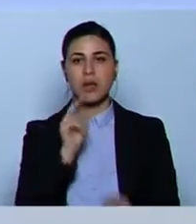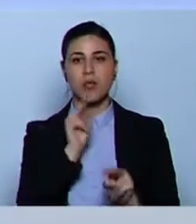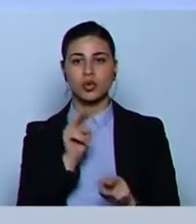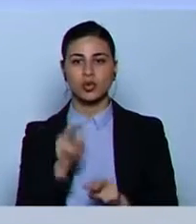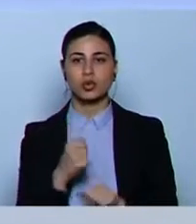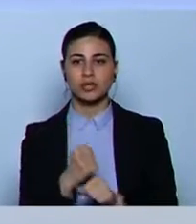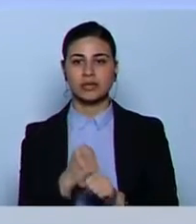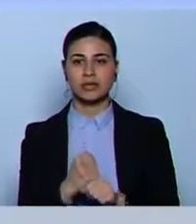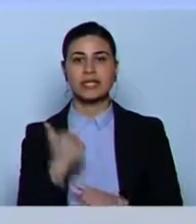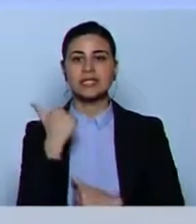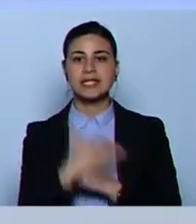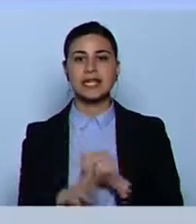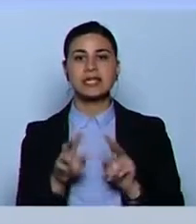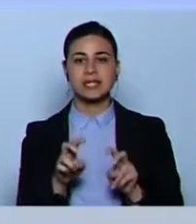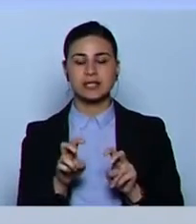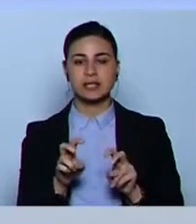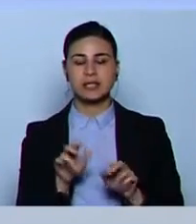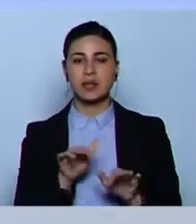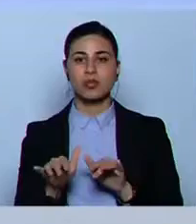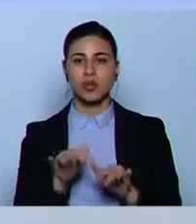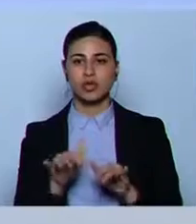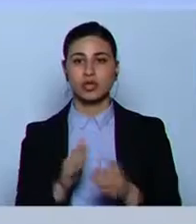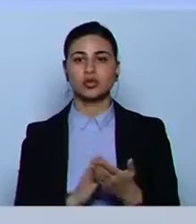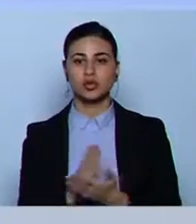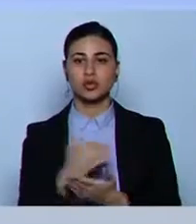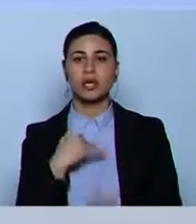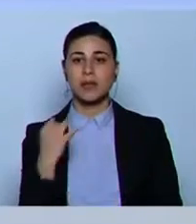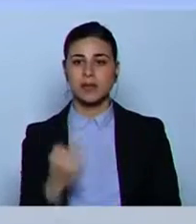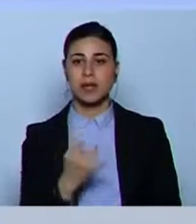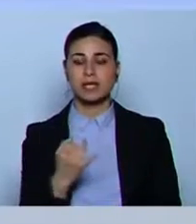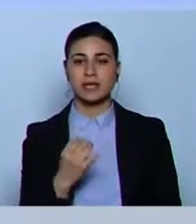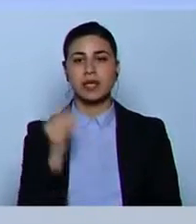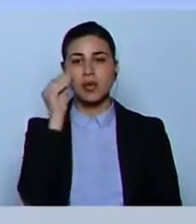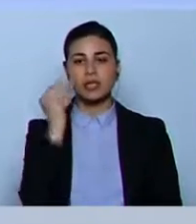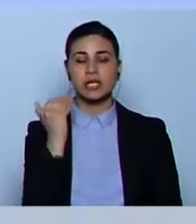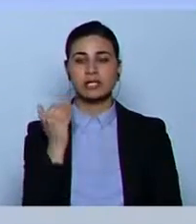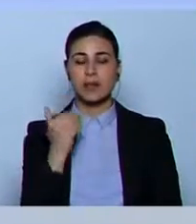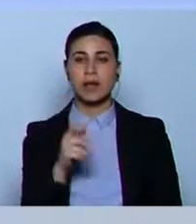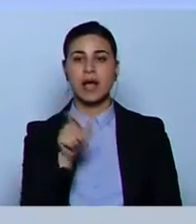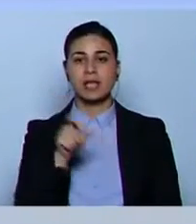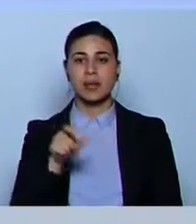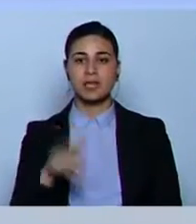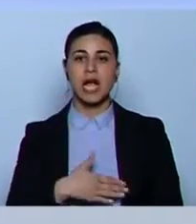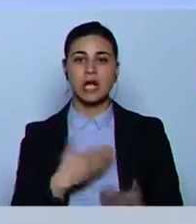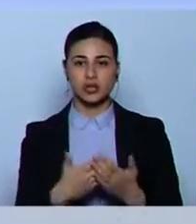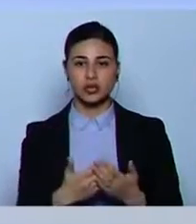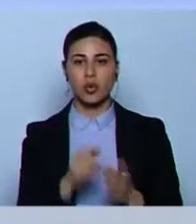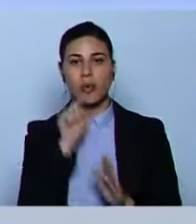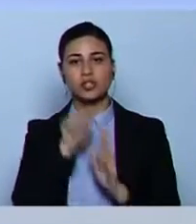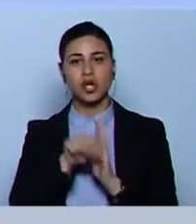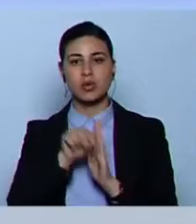ეწევით დეცენტრალიზაციის პროცესის კუთხით. მაინტერესებს თქვენი მოსაზრება საზოგადოების აქტიურობის და საზოგადოების